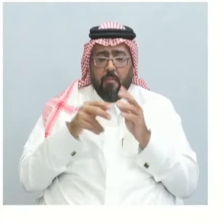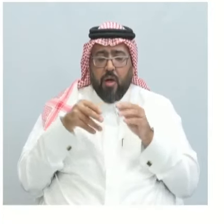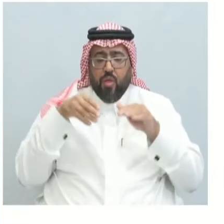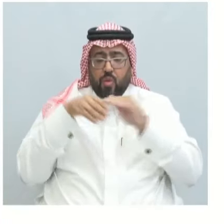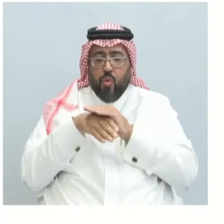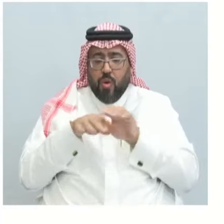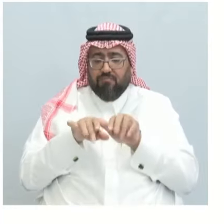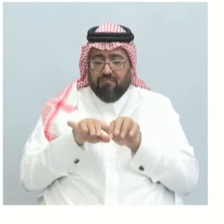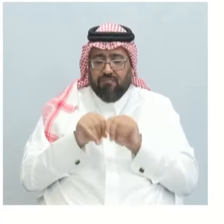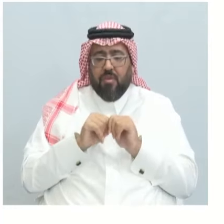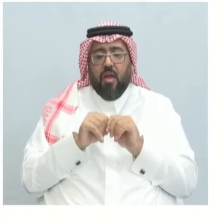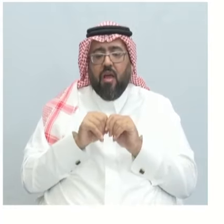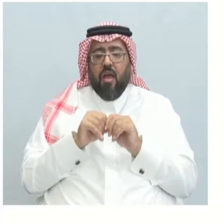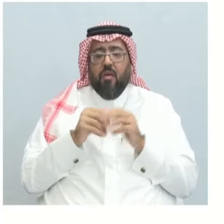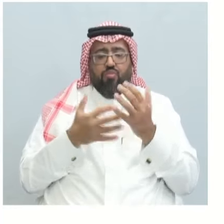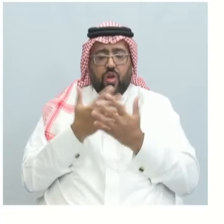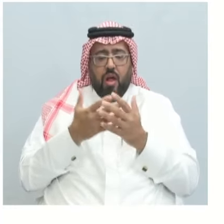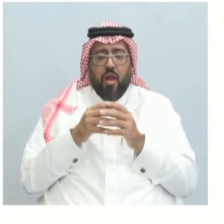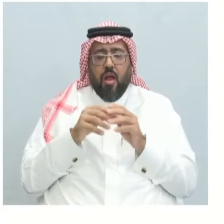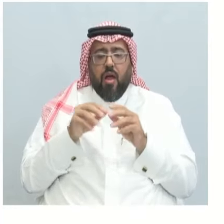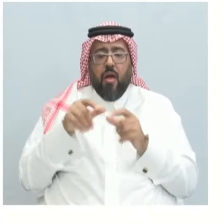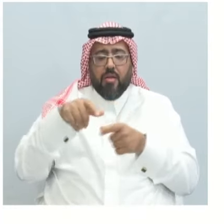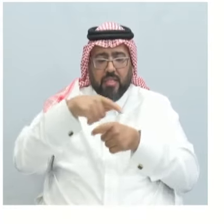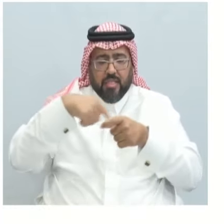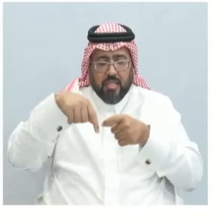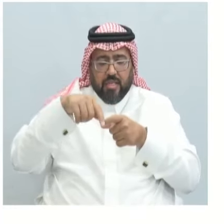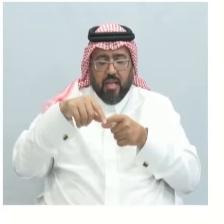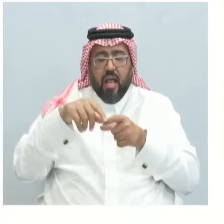التشغيل مشاكل محركات الاقراص